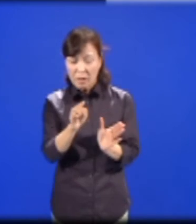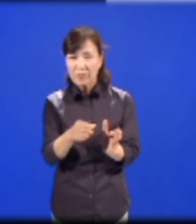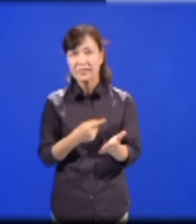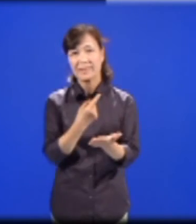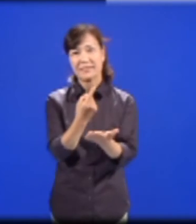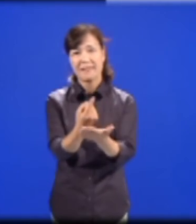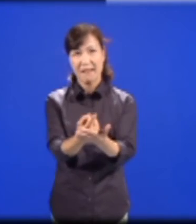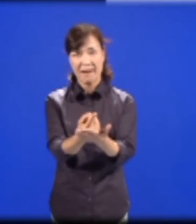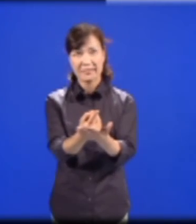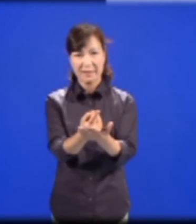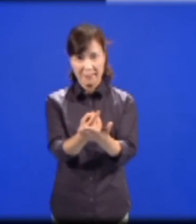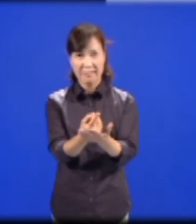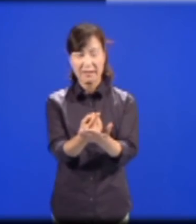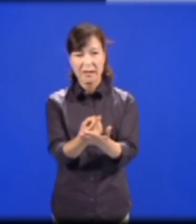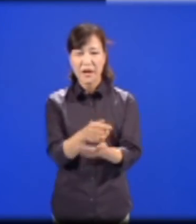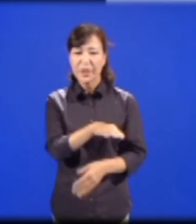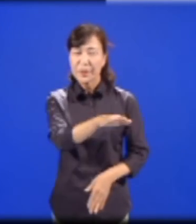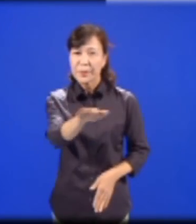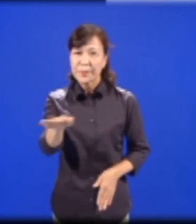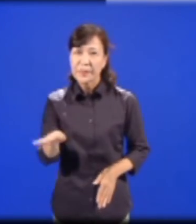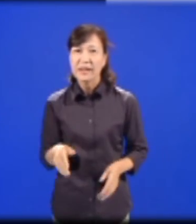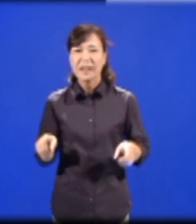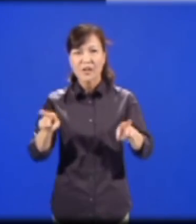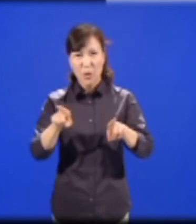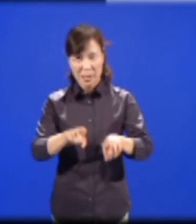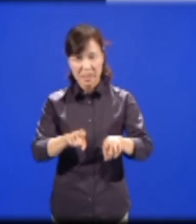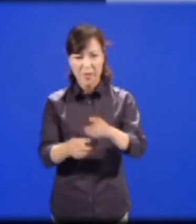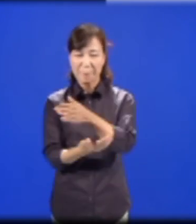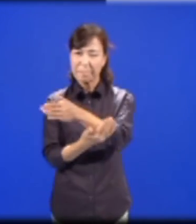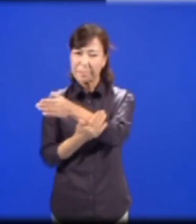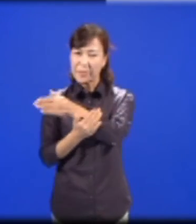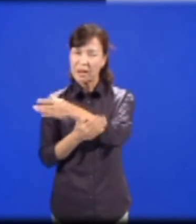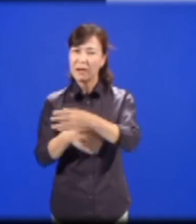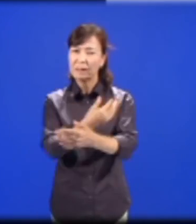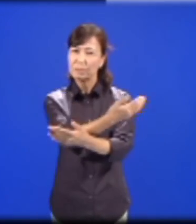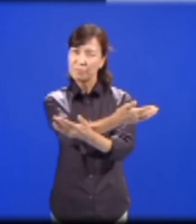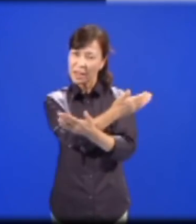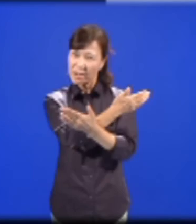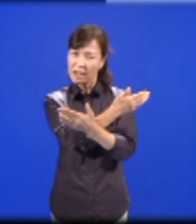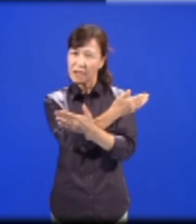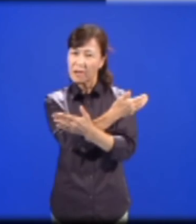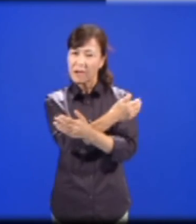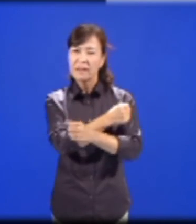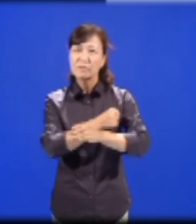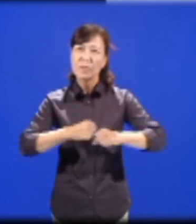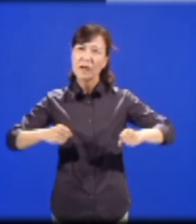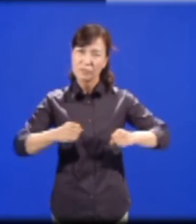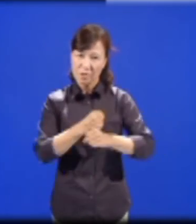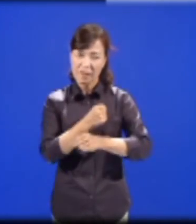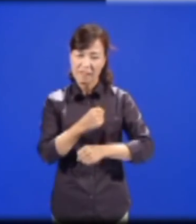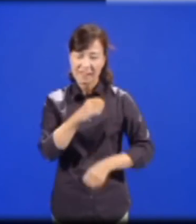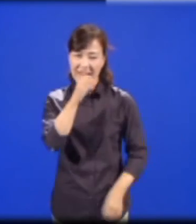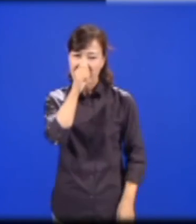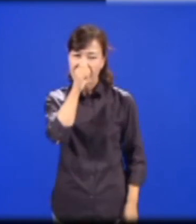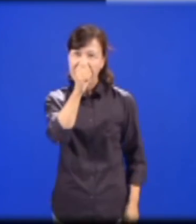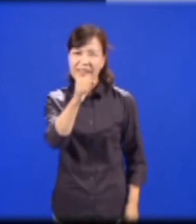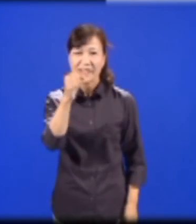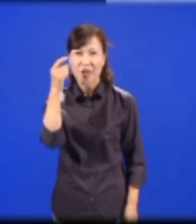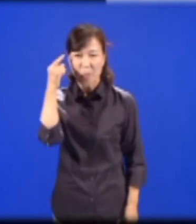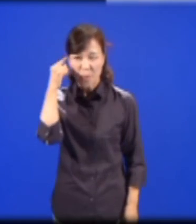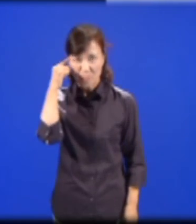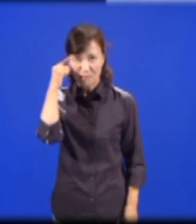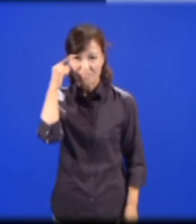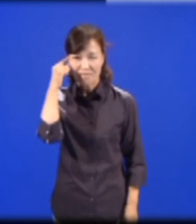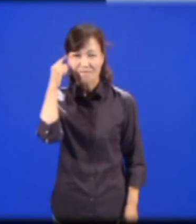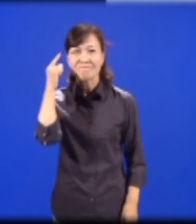ると、やっぱりつい釣られて、はい、いやある意味反強制的にはできますんでね、